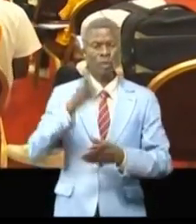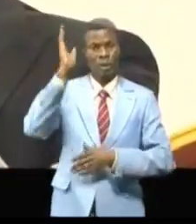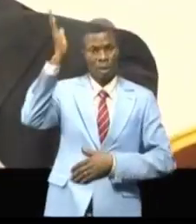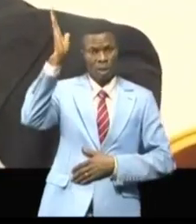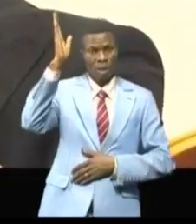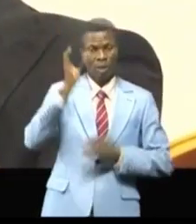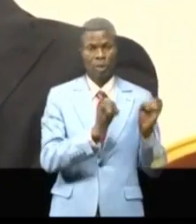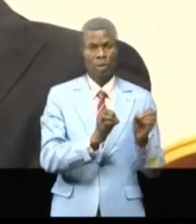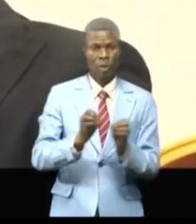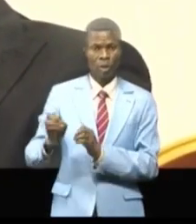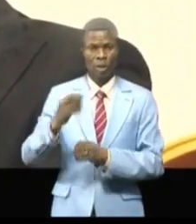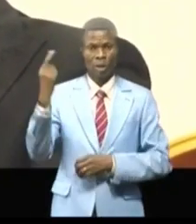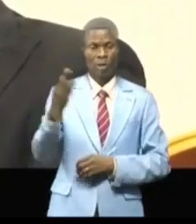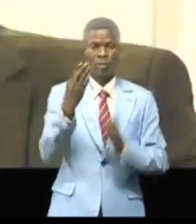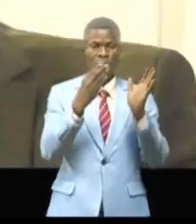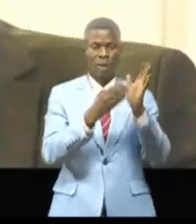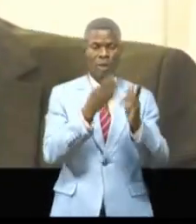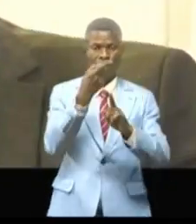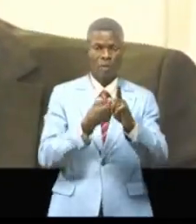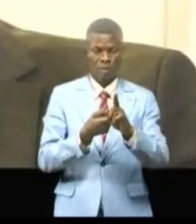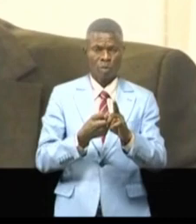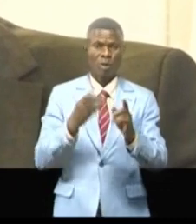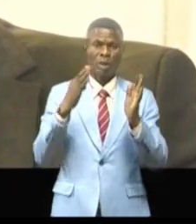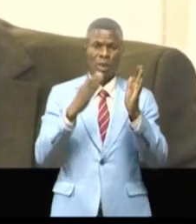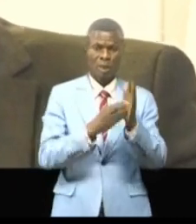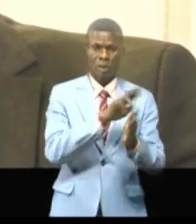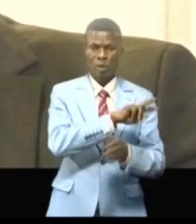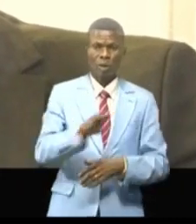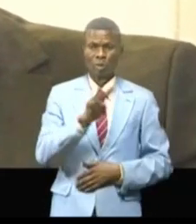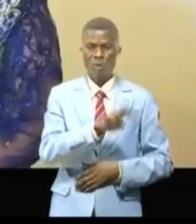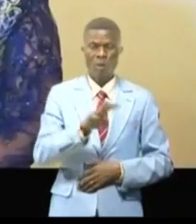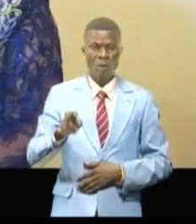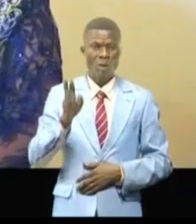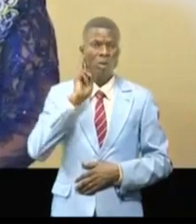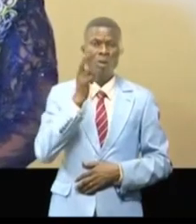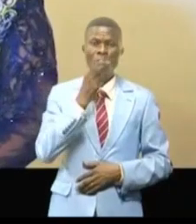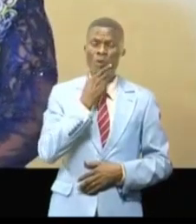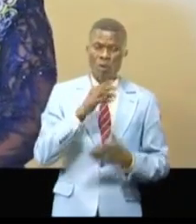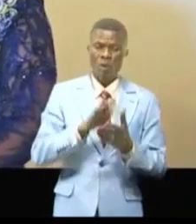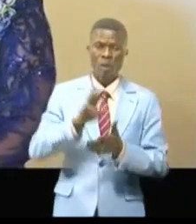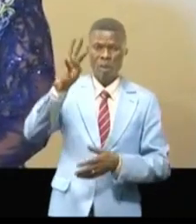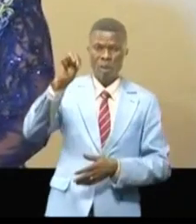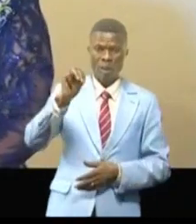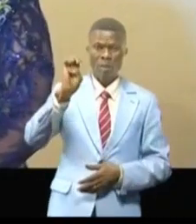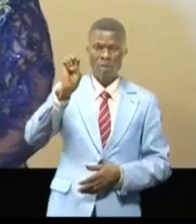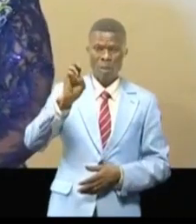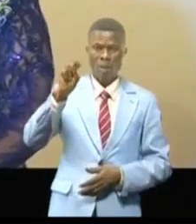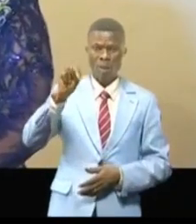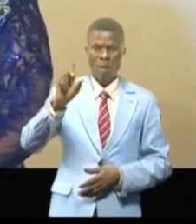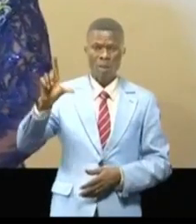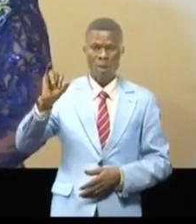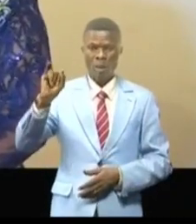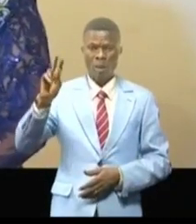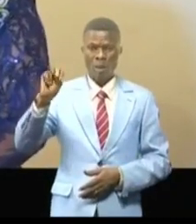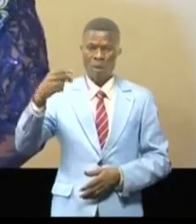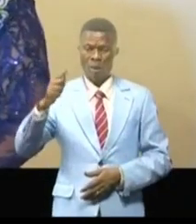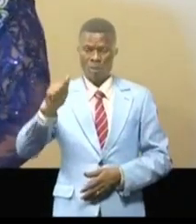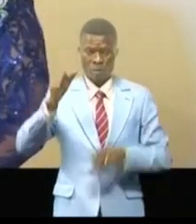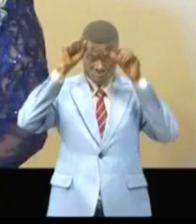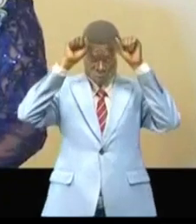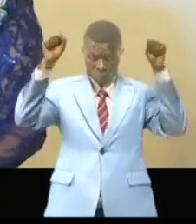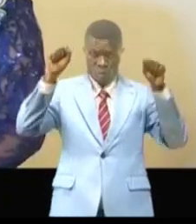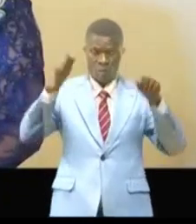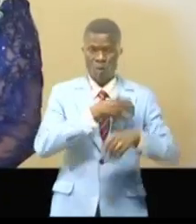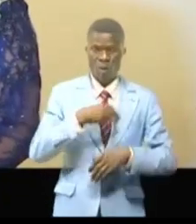conférence organisée le 29 septembre 2022 à l'hôtel Memling Kinshasa, Madomadia Fikula, présidente de